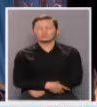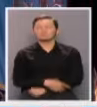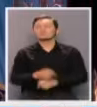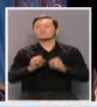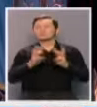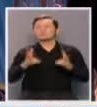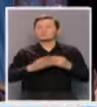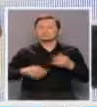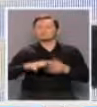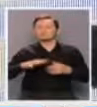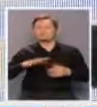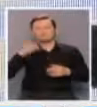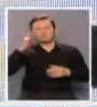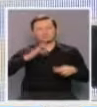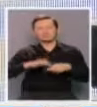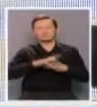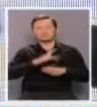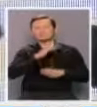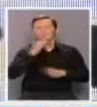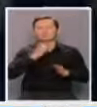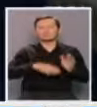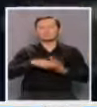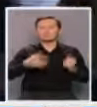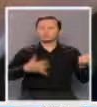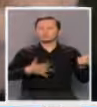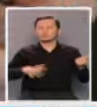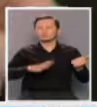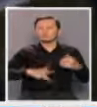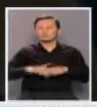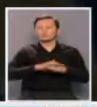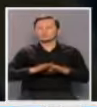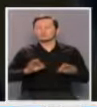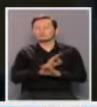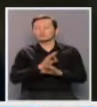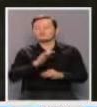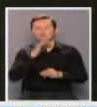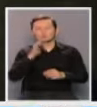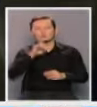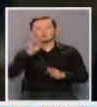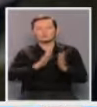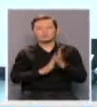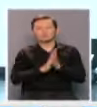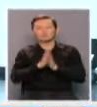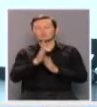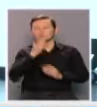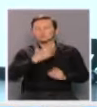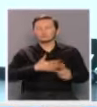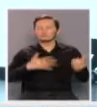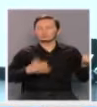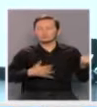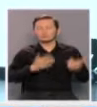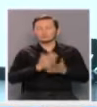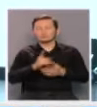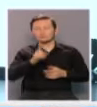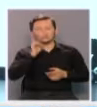Священная земля Запада Казахстана взрастила немало талантливых жирши, певцов, кюйши. Подрастает молодое поколение любителей искусства. Один